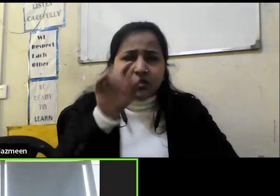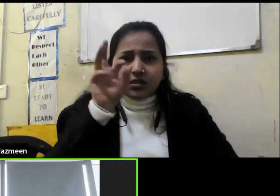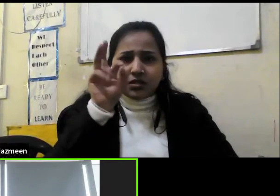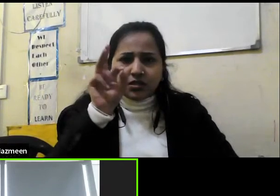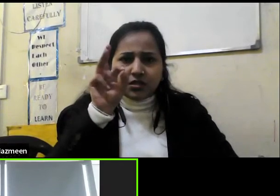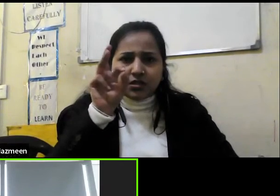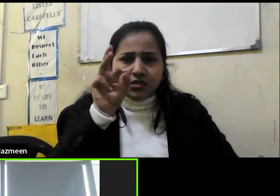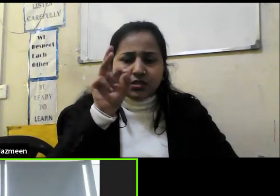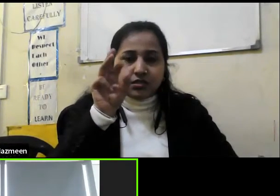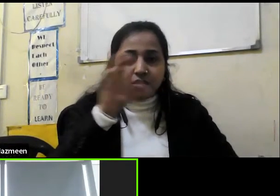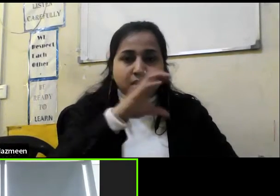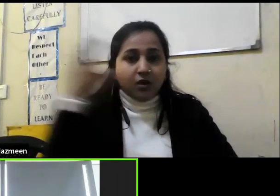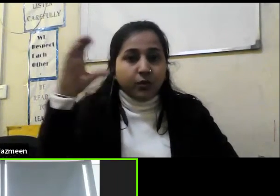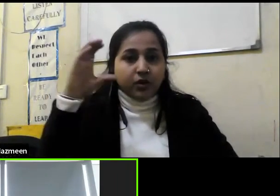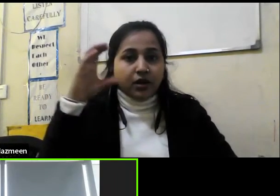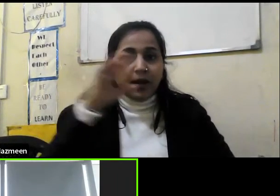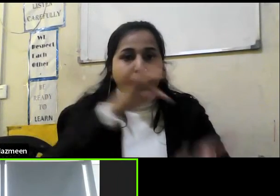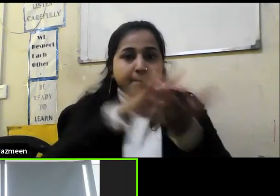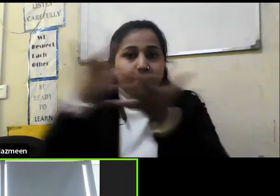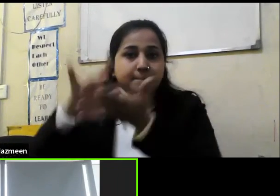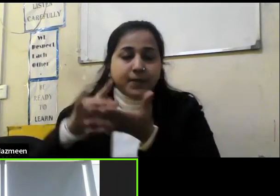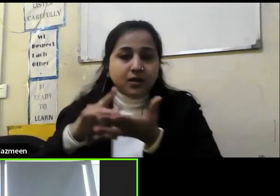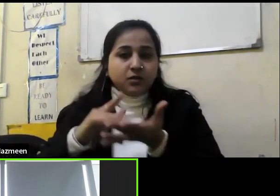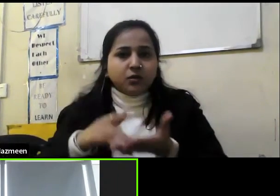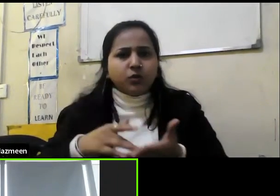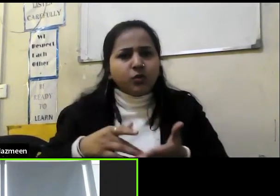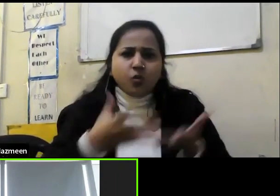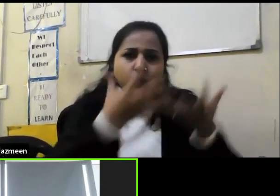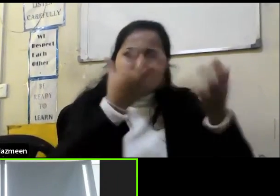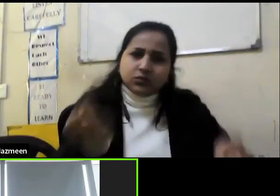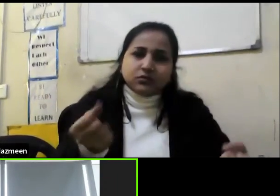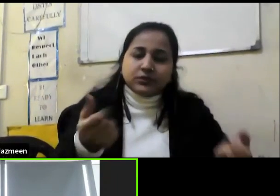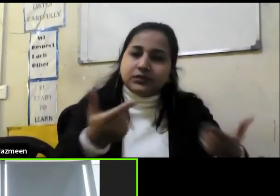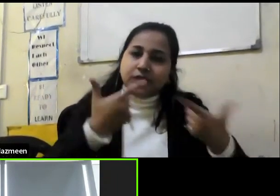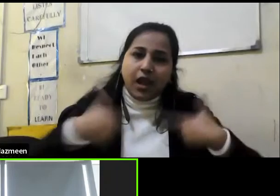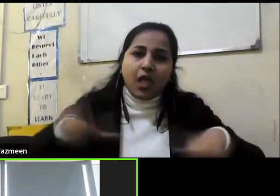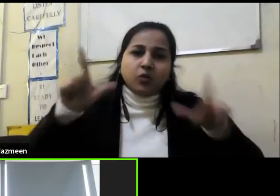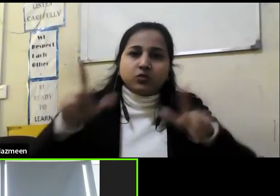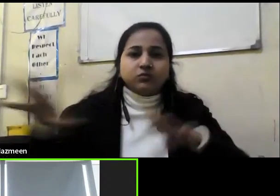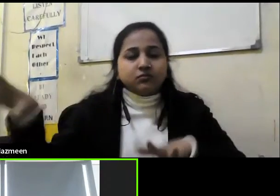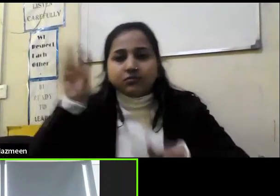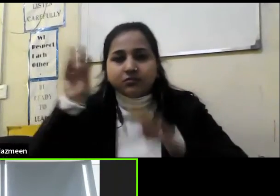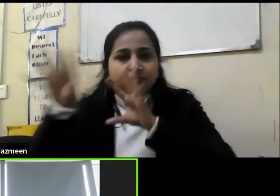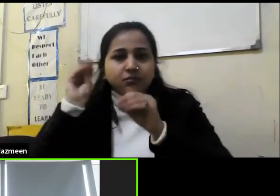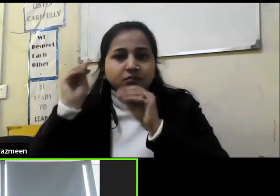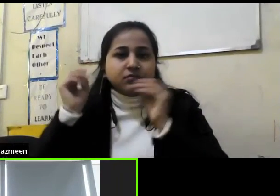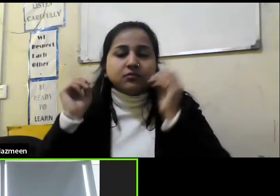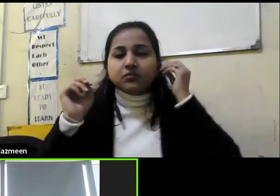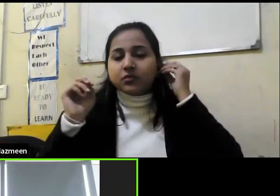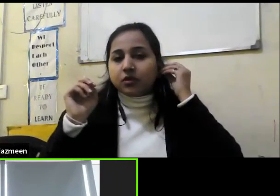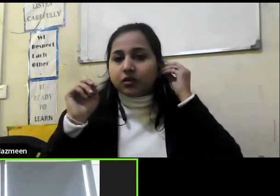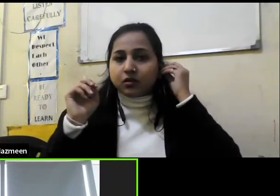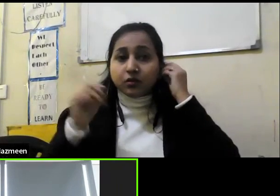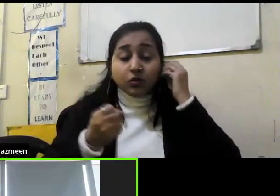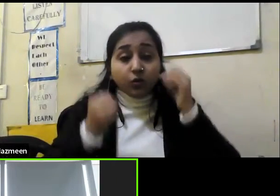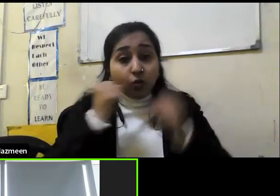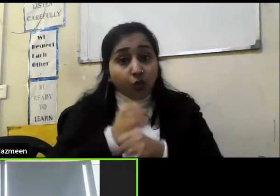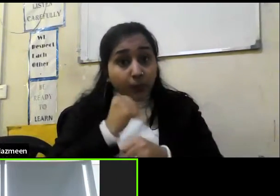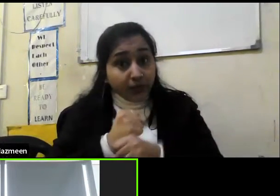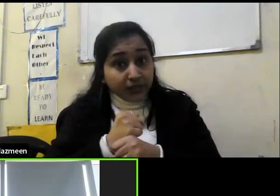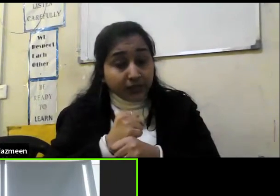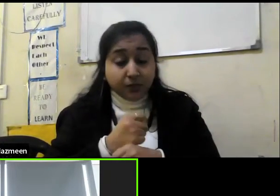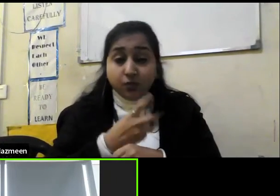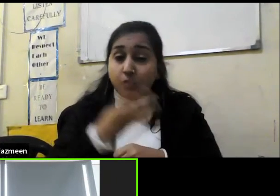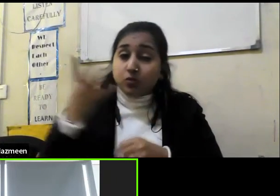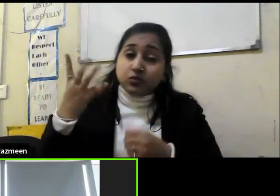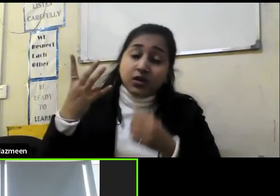उसमें सीख सकते हैं. उसके लिए हम ट्रेनिंग प्रोग्राम, जिसको भी सीखना है वो ट्रेनिंग होगा. गवर्नमेंट की काफी स्कीम्स हैं उसके लिए, फाइनेंस करने की